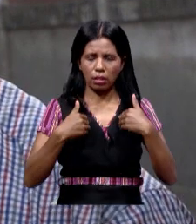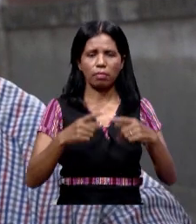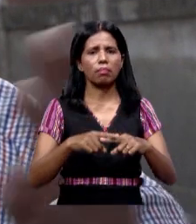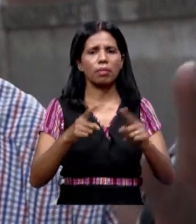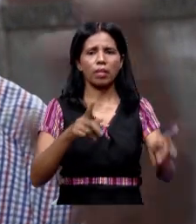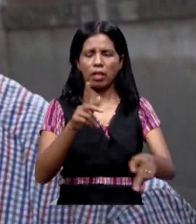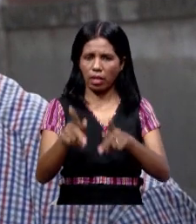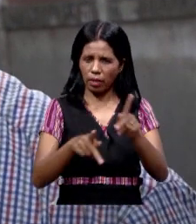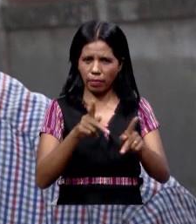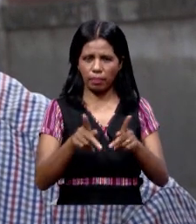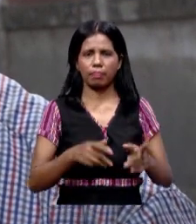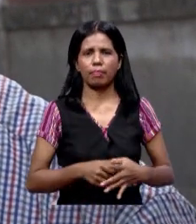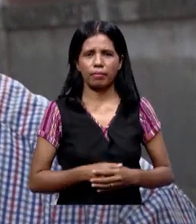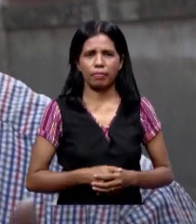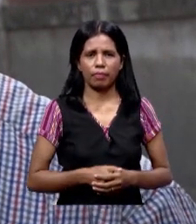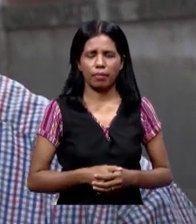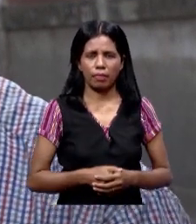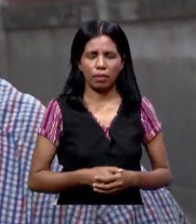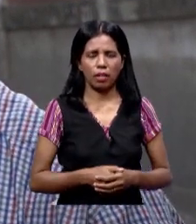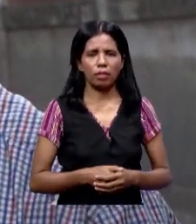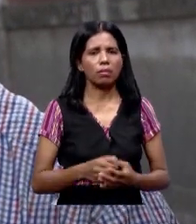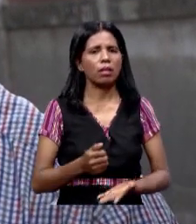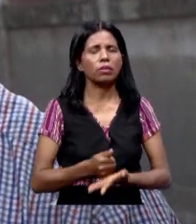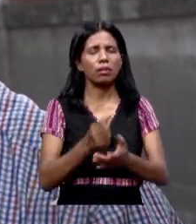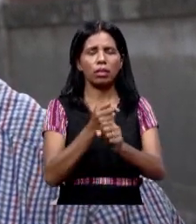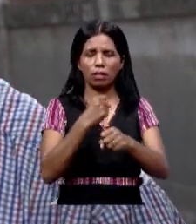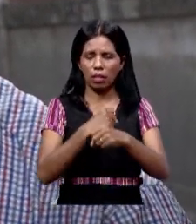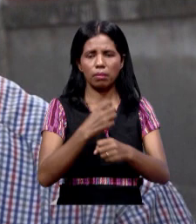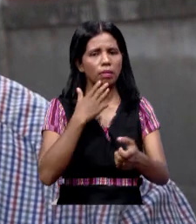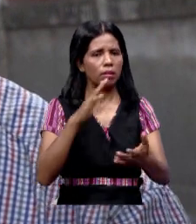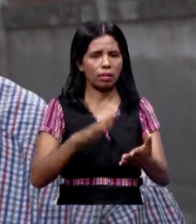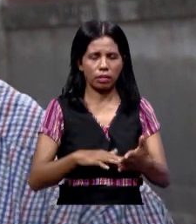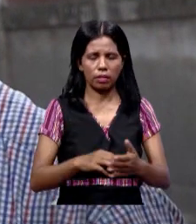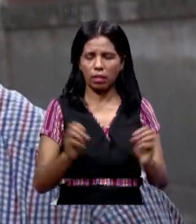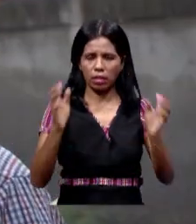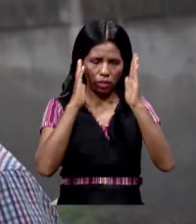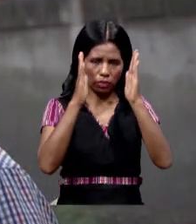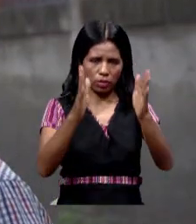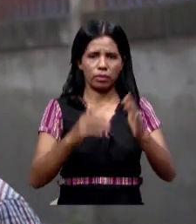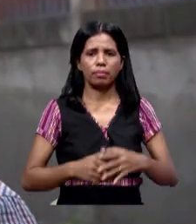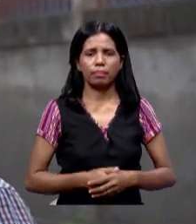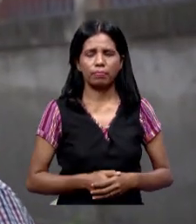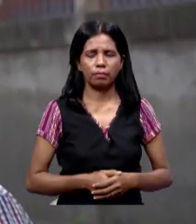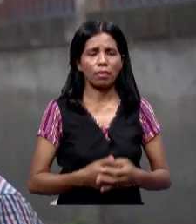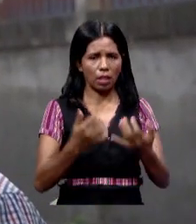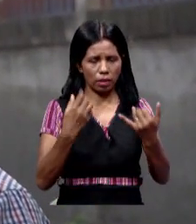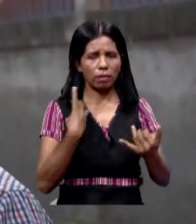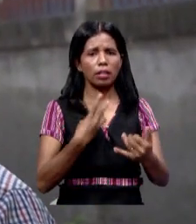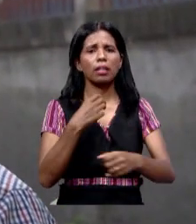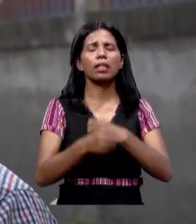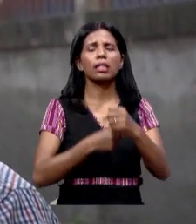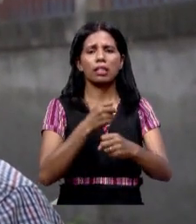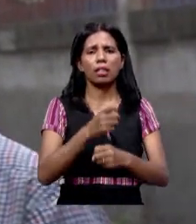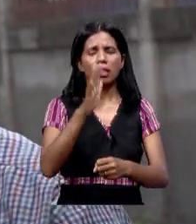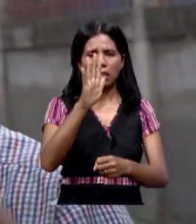itu supaya lapangan melalui tuh setelah ya lagi konsentrasi apa ini. Aku ni terus tinggal lima presiden